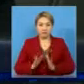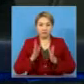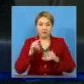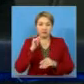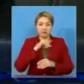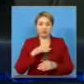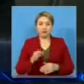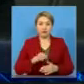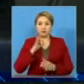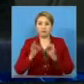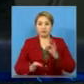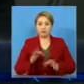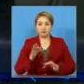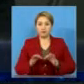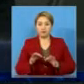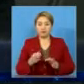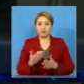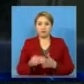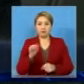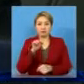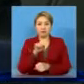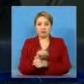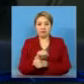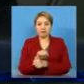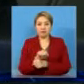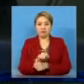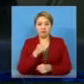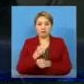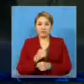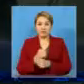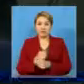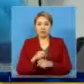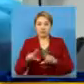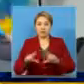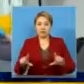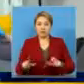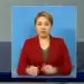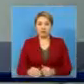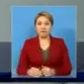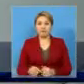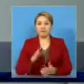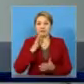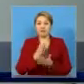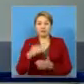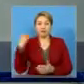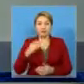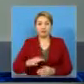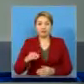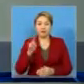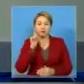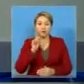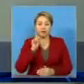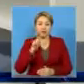и административные суды для приостановления деятельности объектов. Отметим, Актюбинская область пока